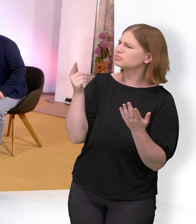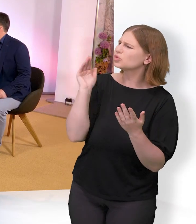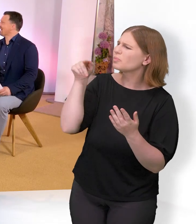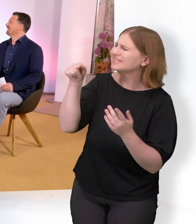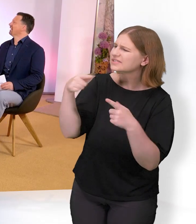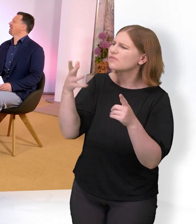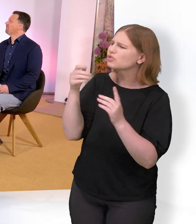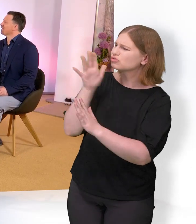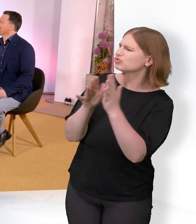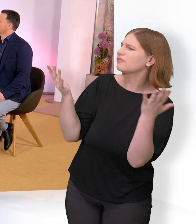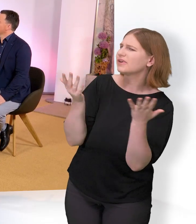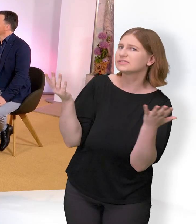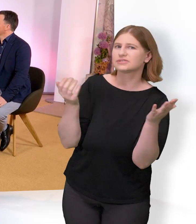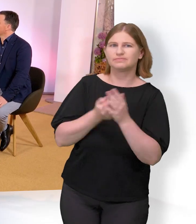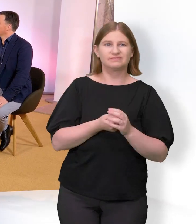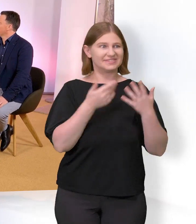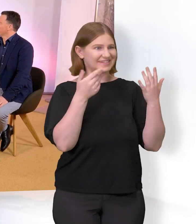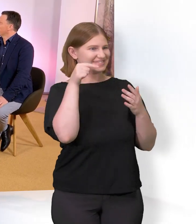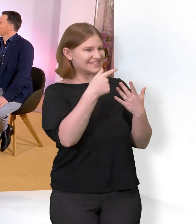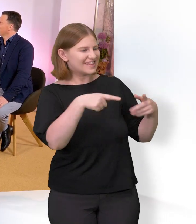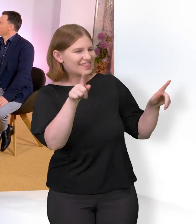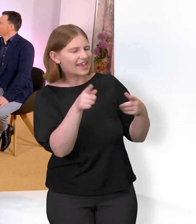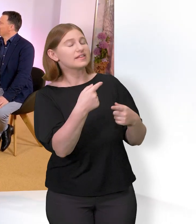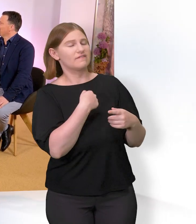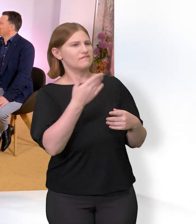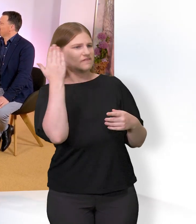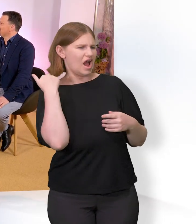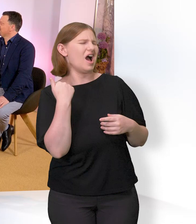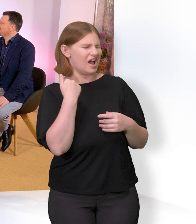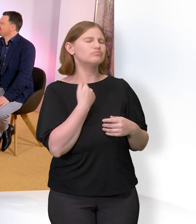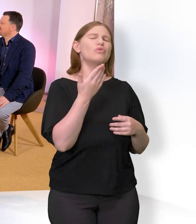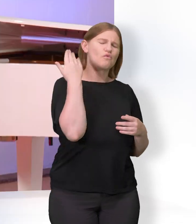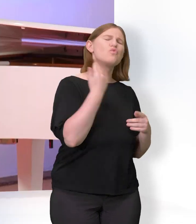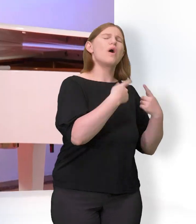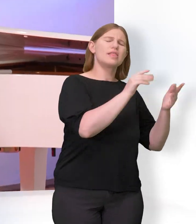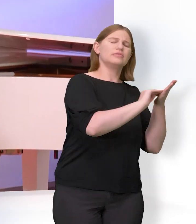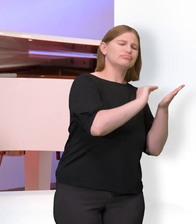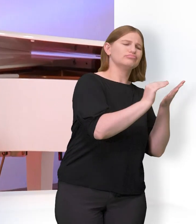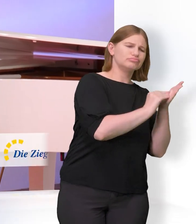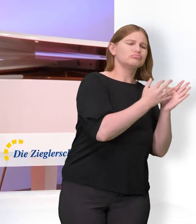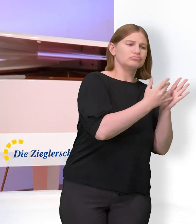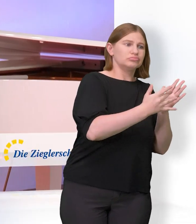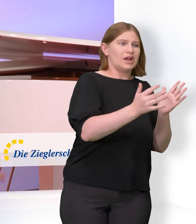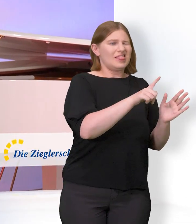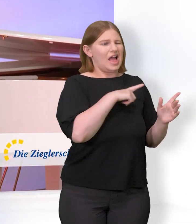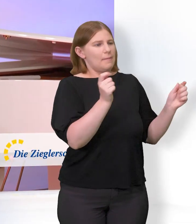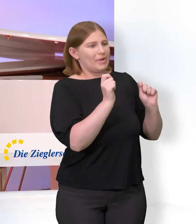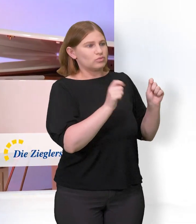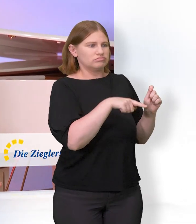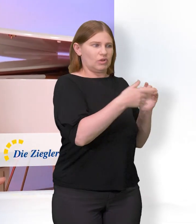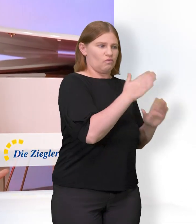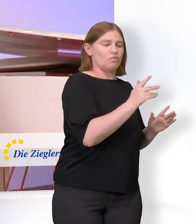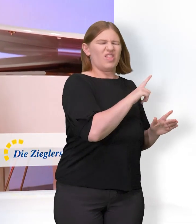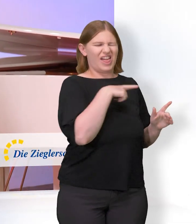diesem Song sagen? Also dieses Lied habe ich, das war das erste Lied, was ich nach einer langen Pause geschrieben habe, als ich mit der Musik aufgehört